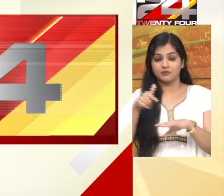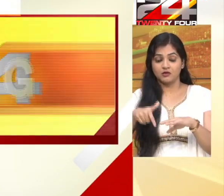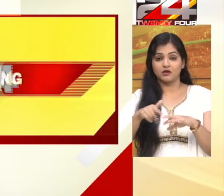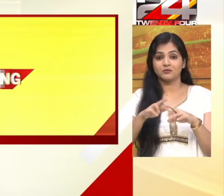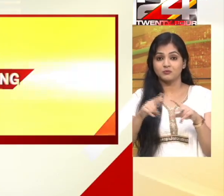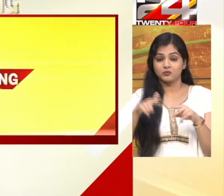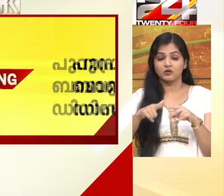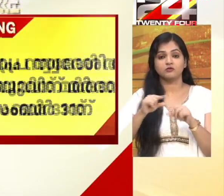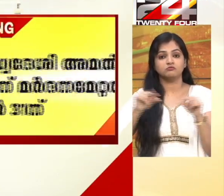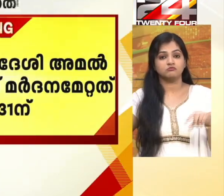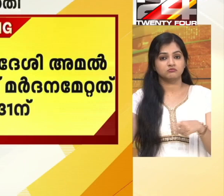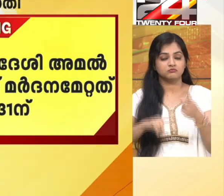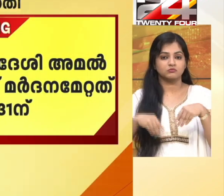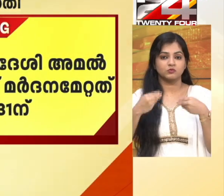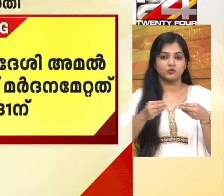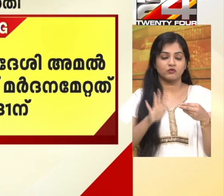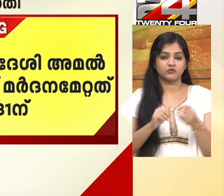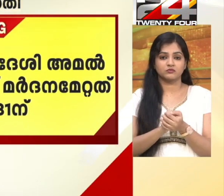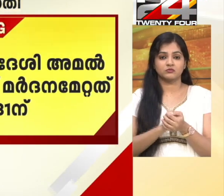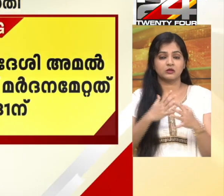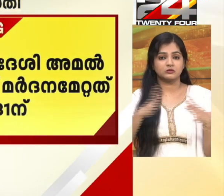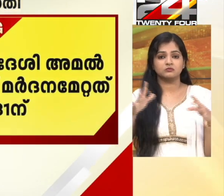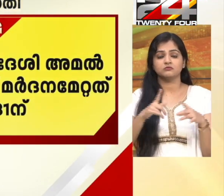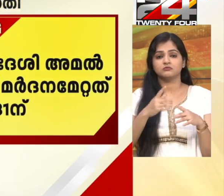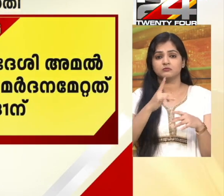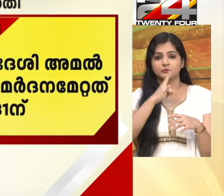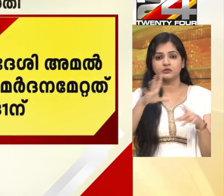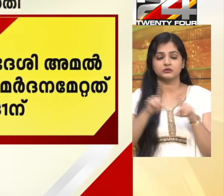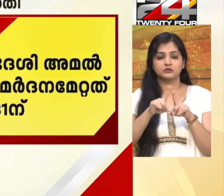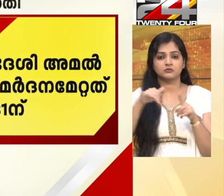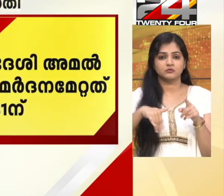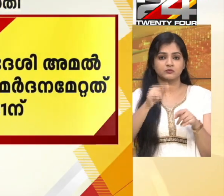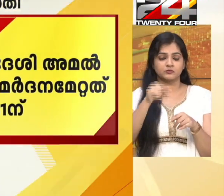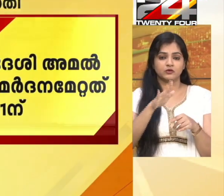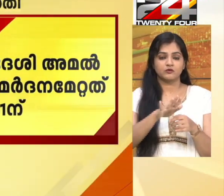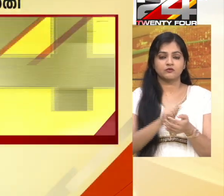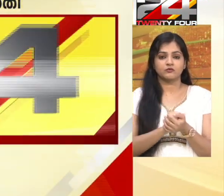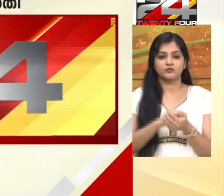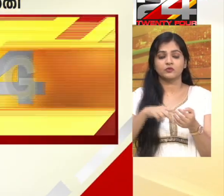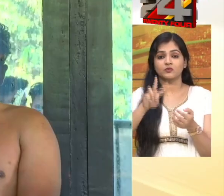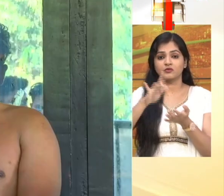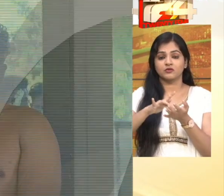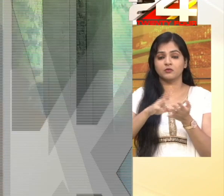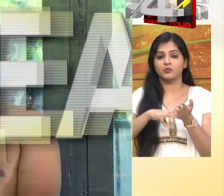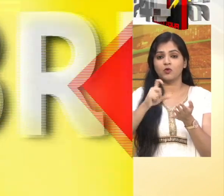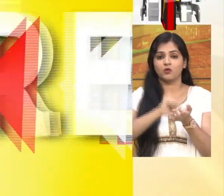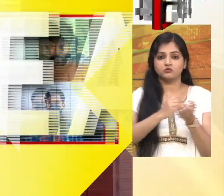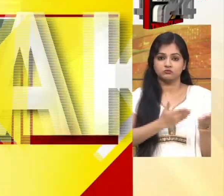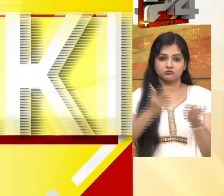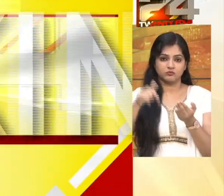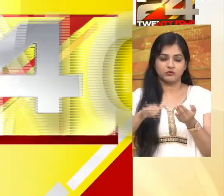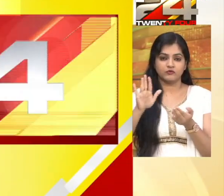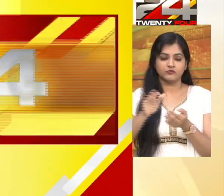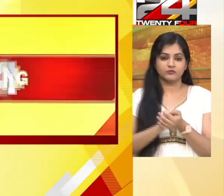കൊണ്ടുള്ള അടിയേറ്റിട്ടുണ്ട് അങ്ങനെ വല്ലാത്തൊരു അവസ്ഥയിലാണ് അമൽ ഉള്ളത് അമൽ ഇപ്പോൾ വീണ്ടും വണ്ടാനം മെഡിക്കൽ കോളേജ് ആശുപത്രിയിലേക്ക് പോയിട്ടുണ്ട് ഈ പരിക്കേറ്റതിന് പിന്നാലെ പിറ്റേ ദിവസം